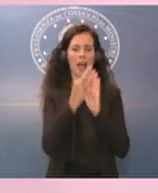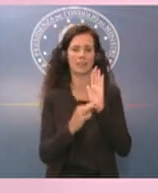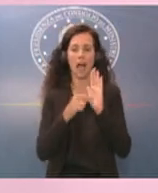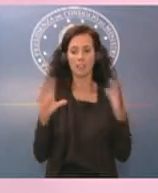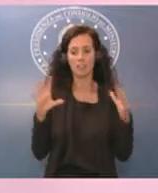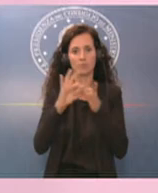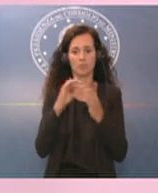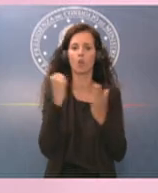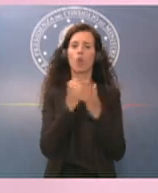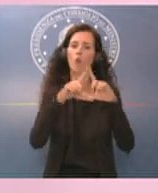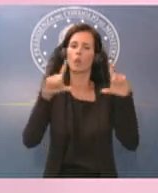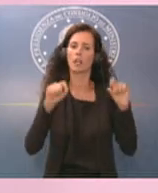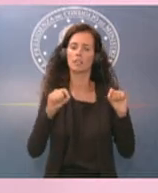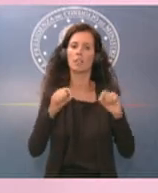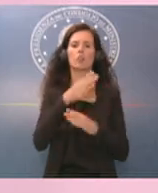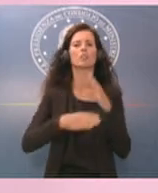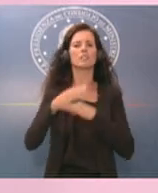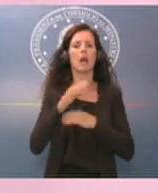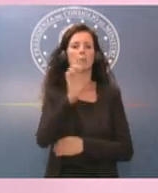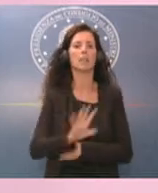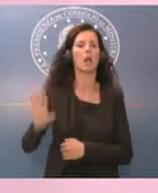contrassegno unificato disabili europeo, il CUDE.